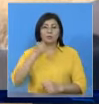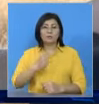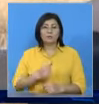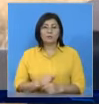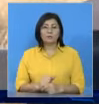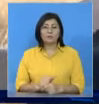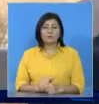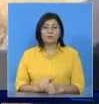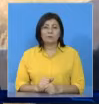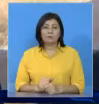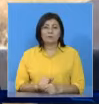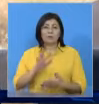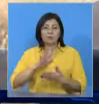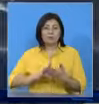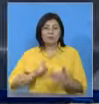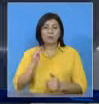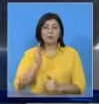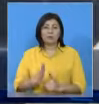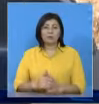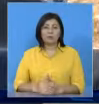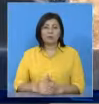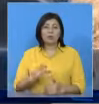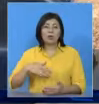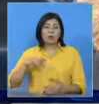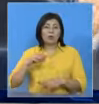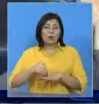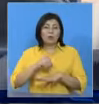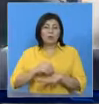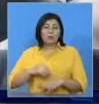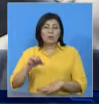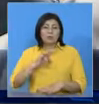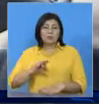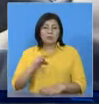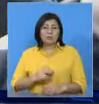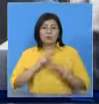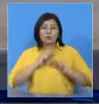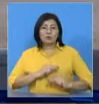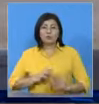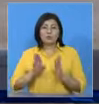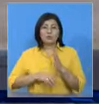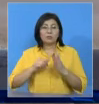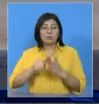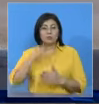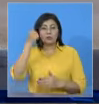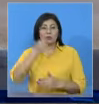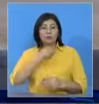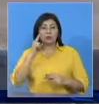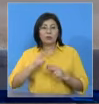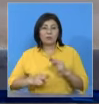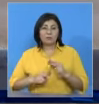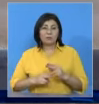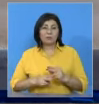жыл жалғастыратын боламыз. Облыс әкімі жұмыстың бәрін жыл соңына дейін тиянақты атқаруды, бастаған істі